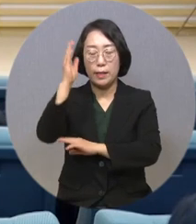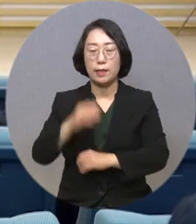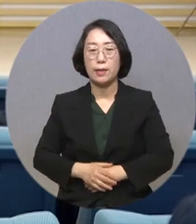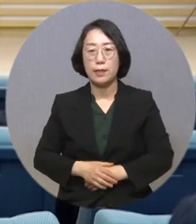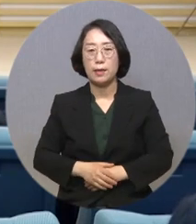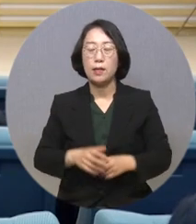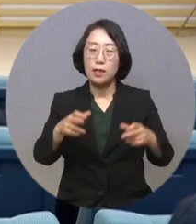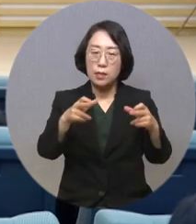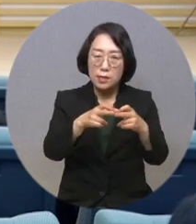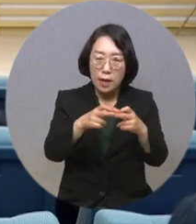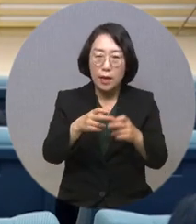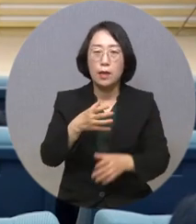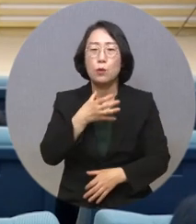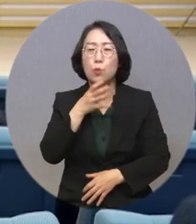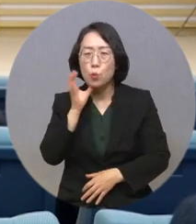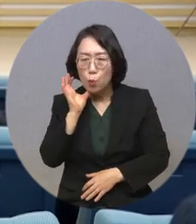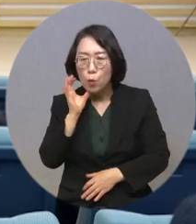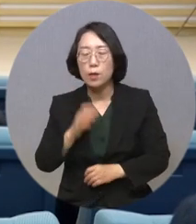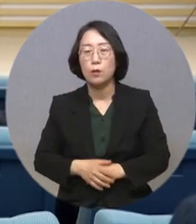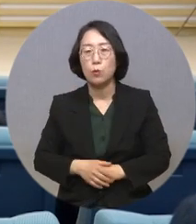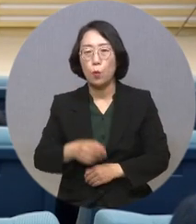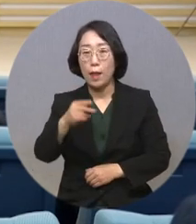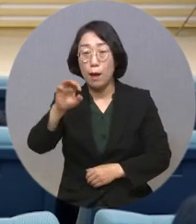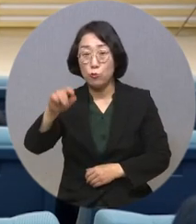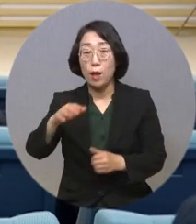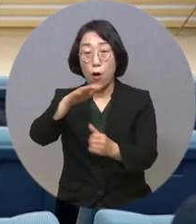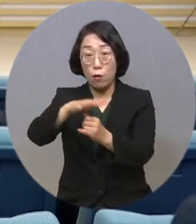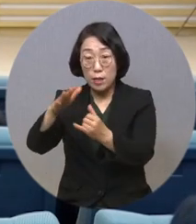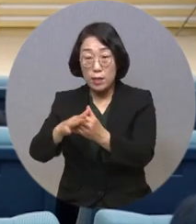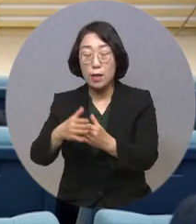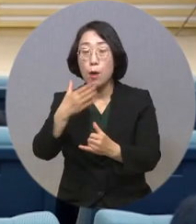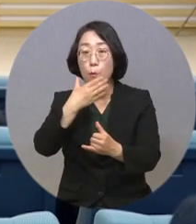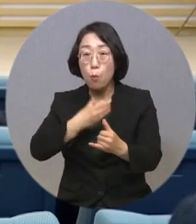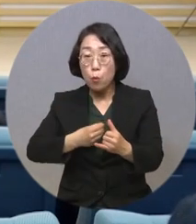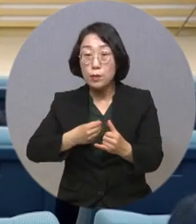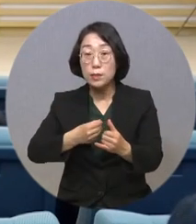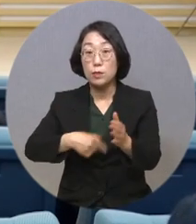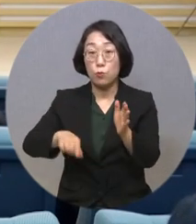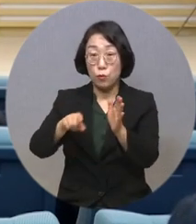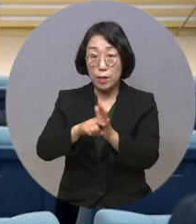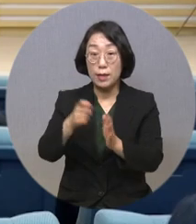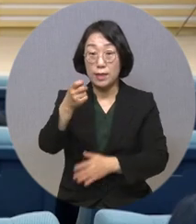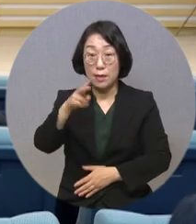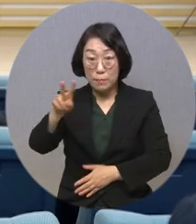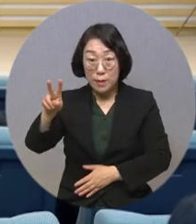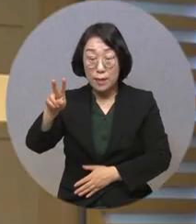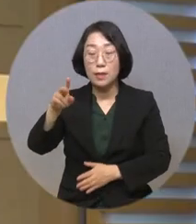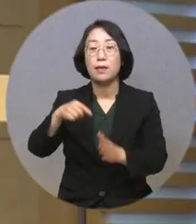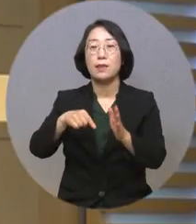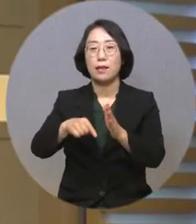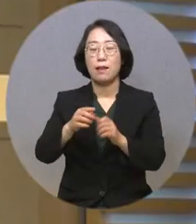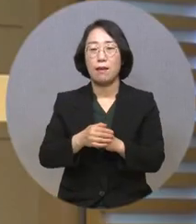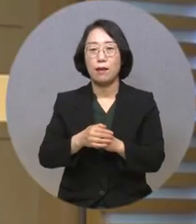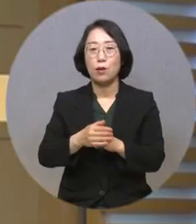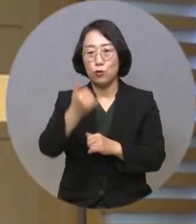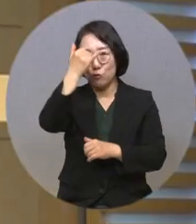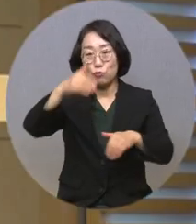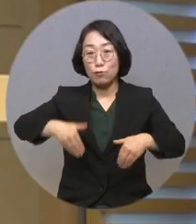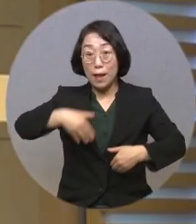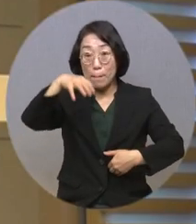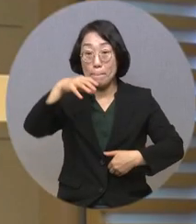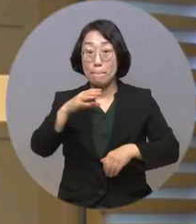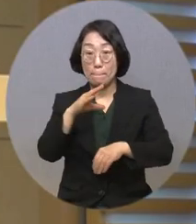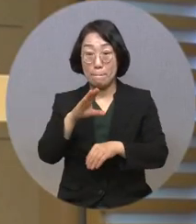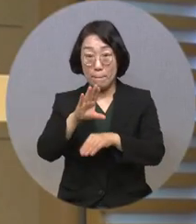어르신, 다문화 어린이 등 소외계층을 대변하는 장애복지공익채널 복지TV 충남방송 개국이 소외된